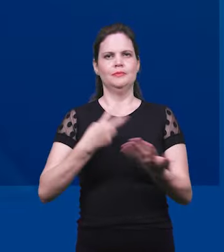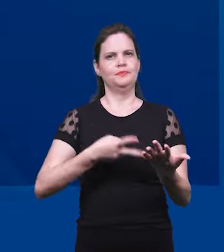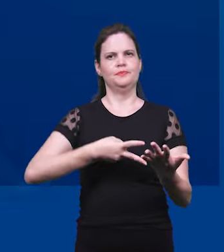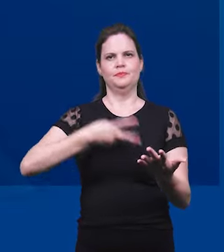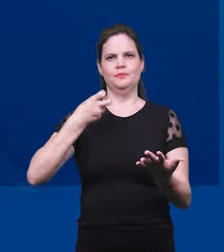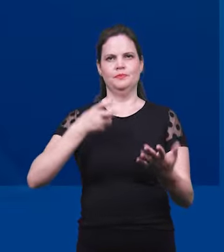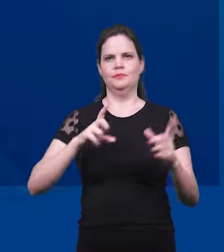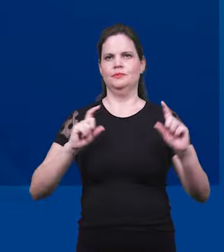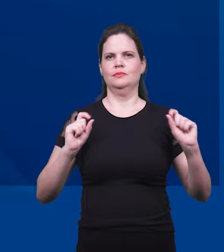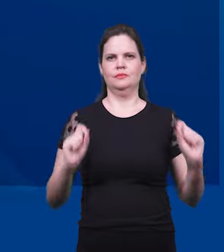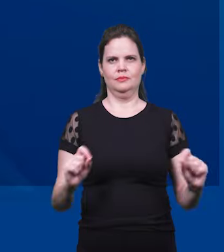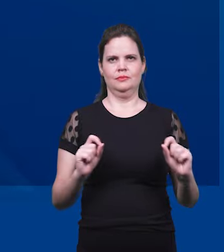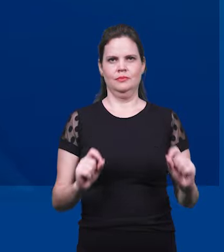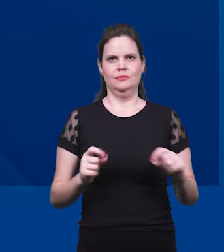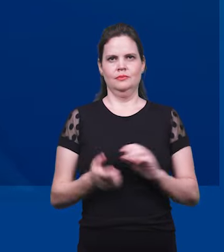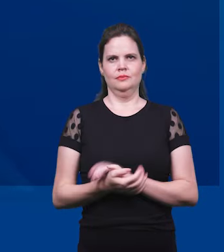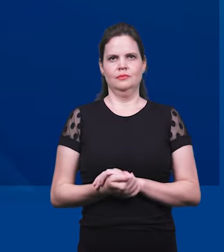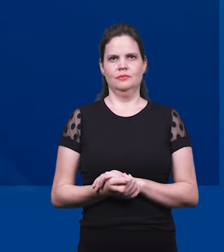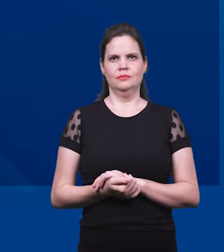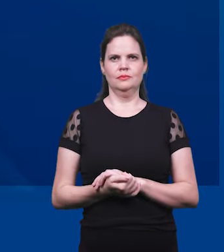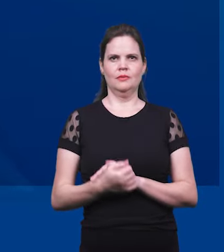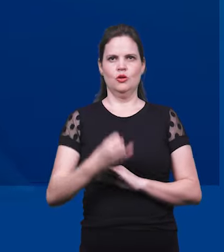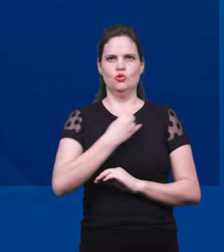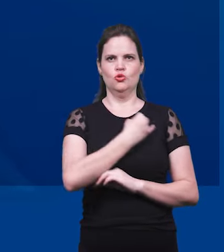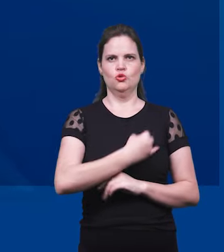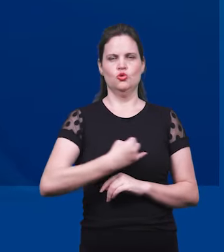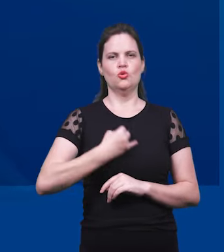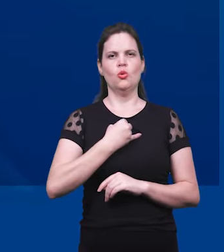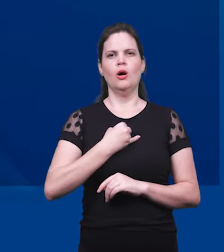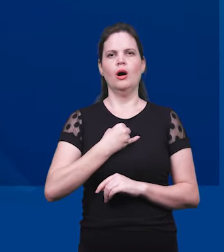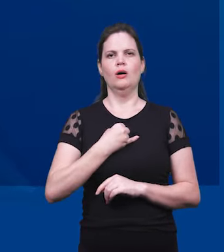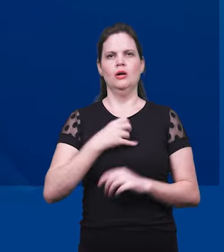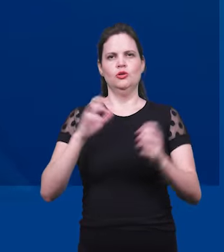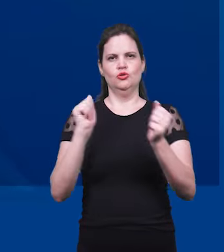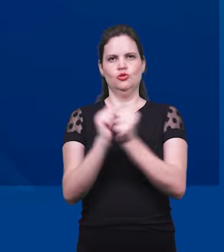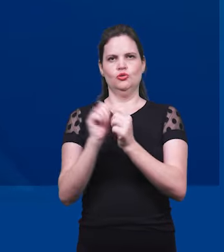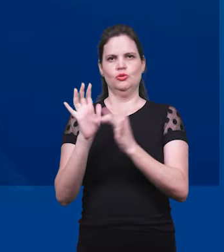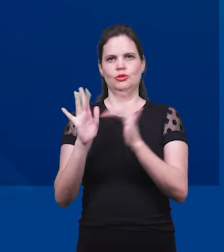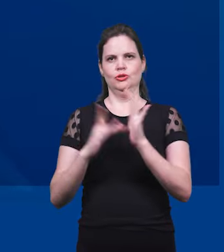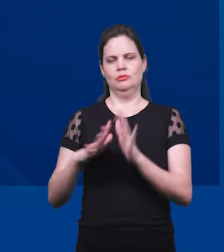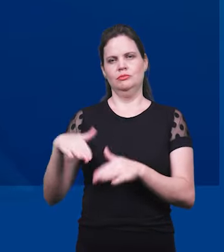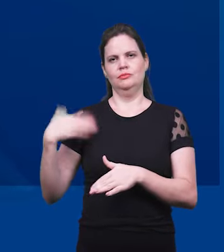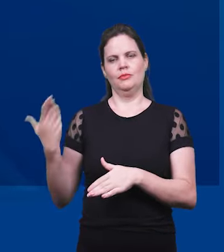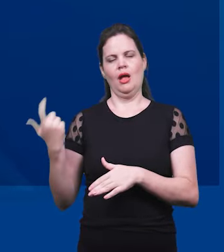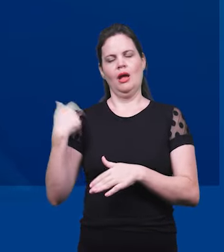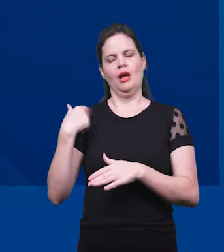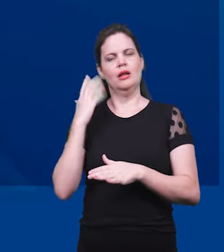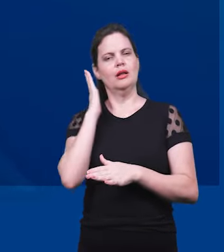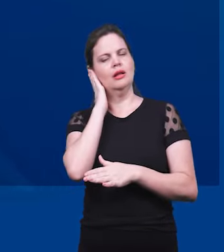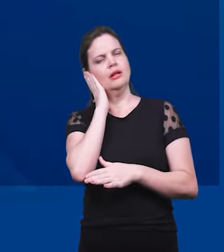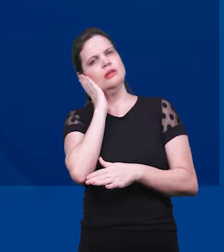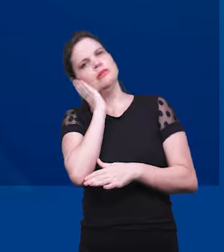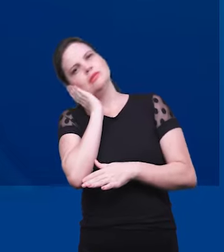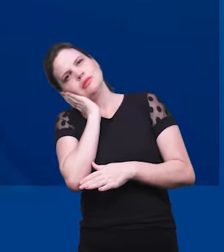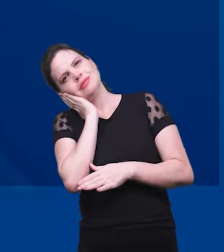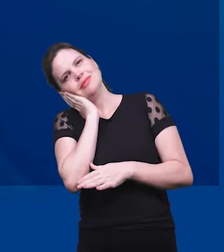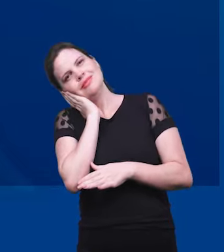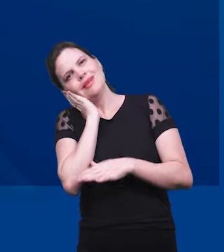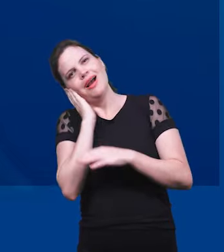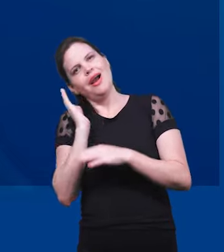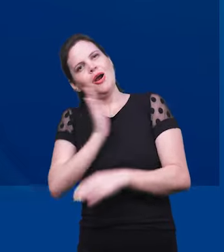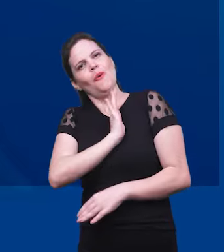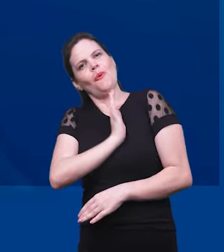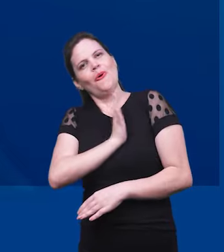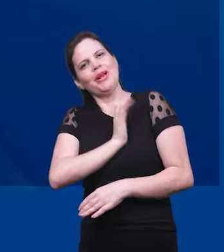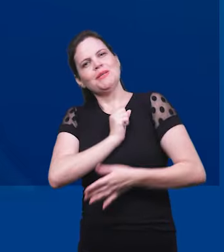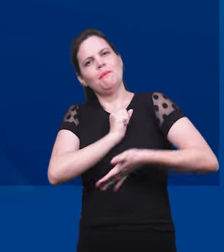что Иоанн находился у груди Иисуса, а потом он припал к груди Иисуса. И также